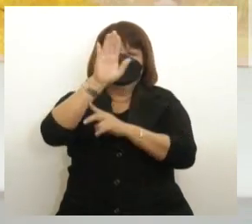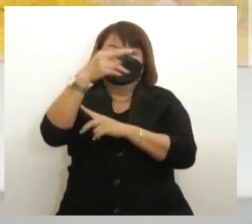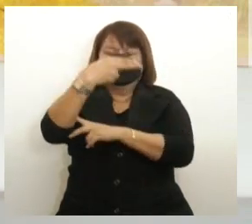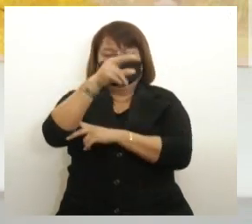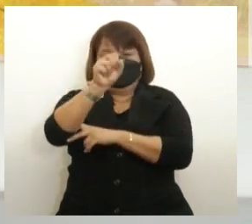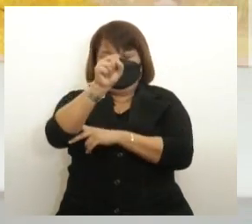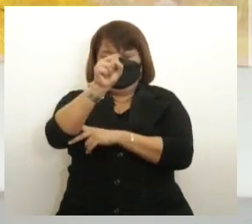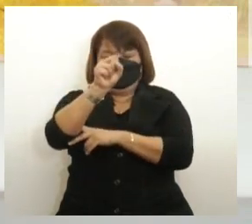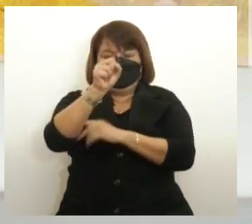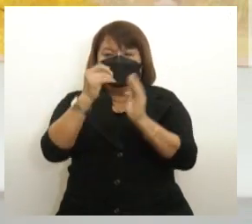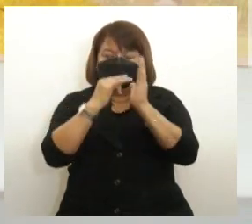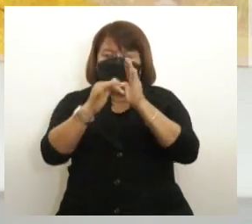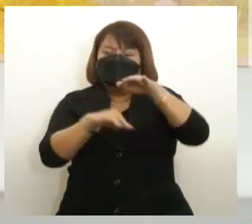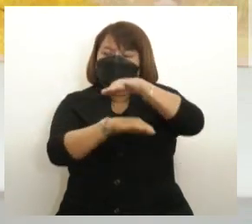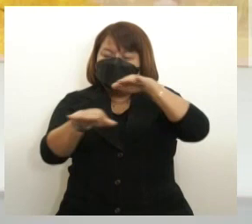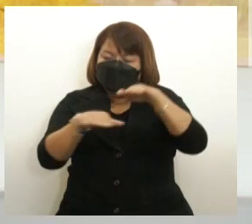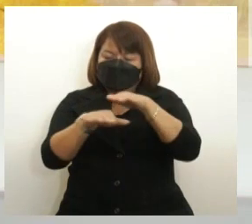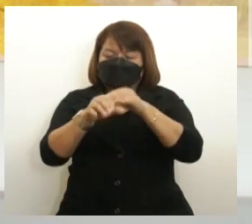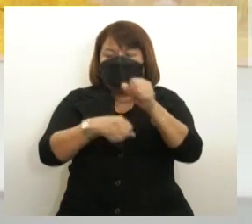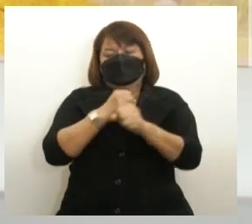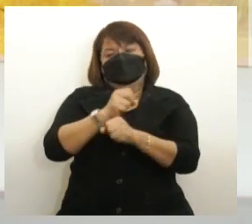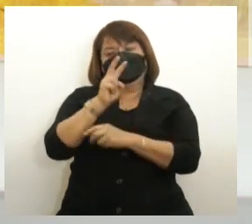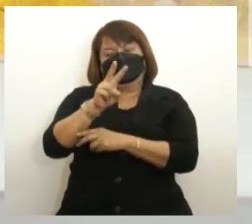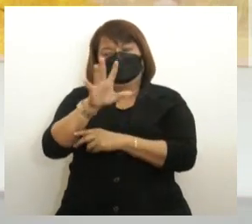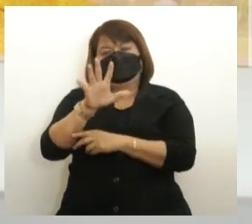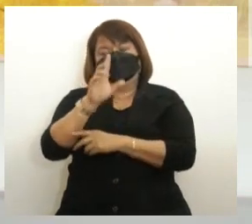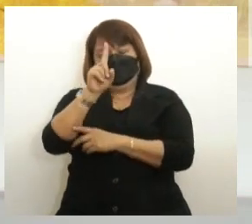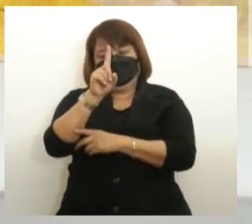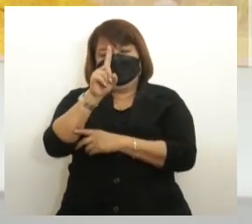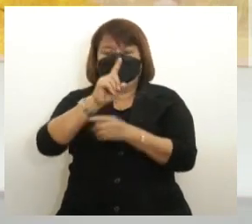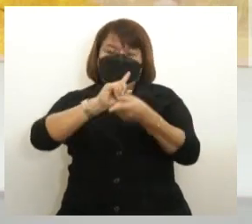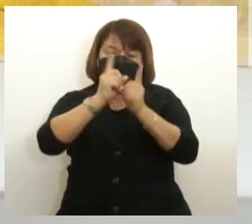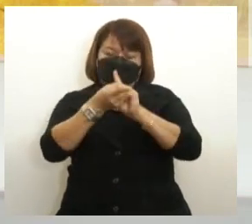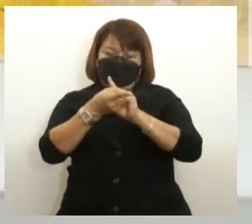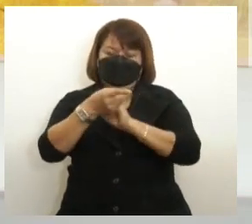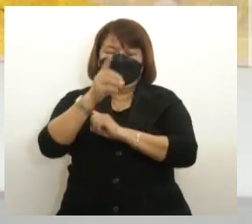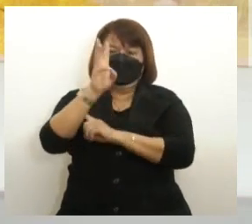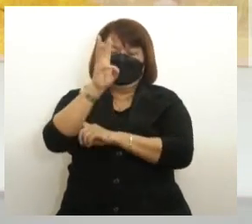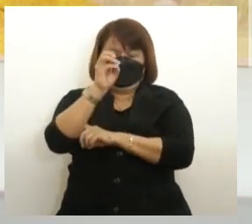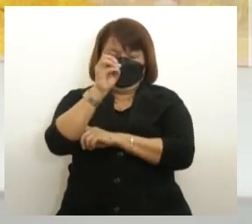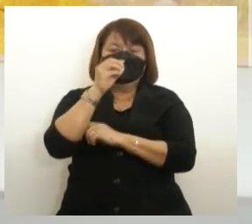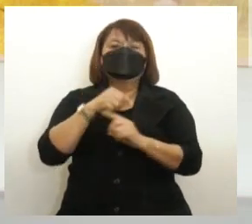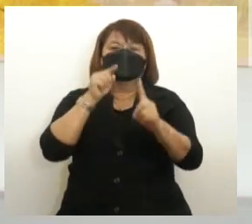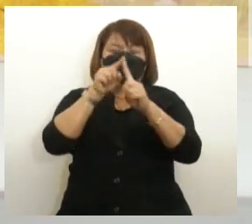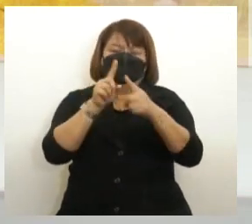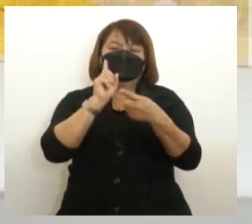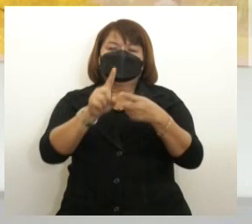าขั้นพื้นฐานพุทธศักราช2551และปรับปรุง60ที่ตรงนะครับอันที่1เล